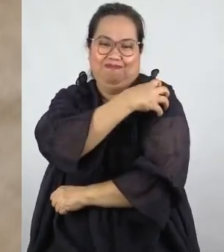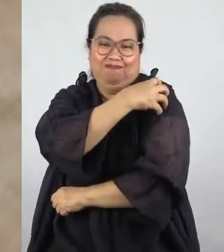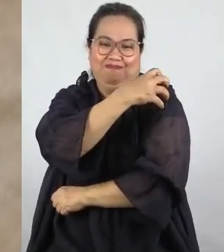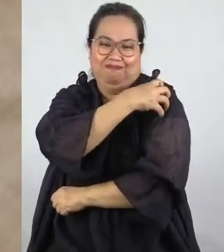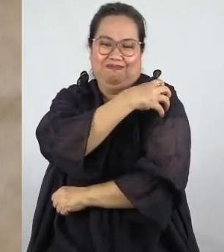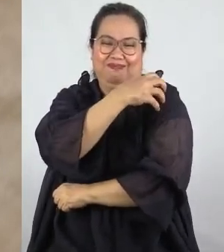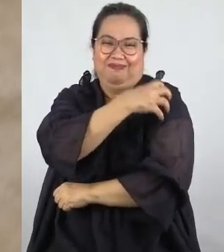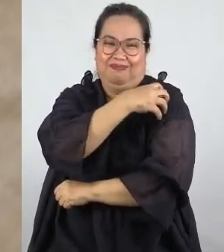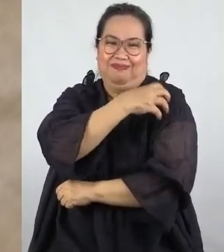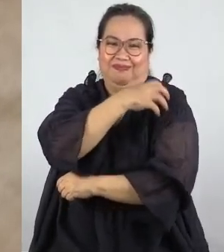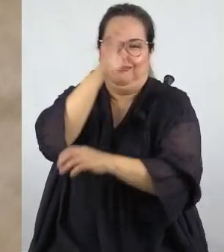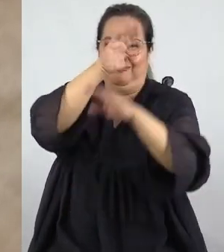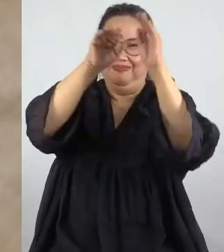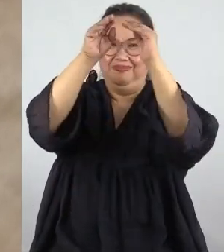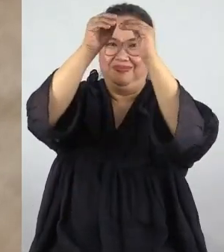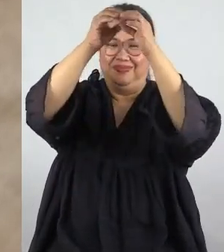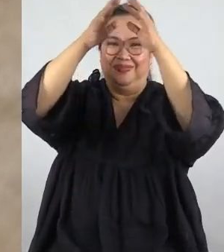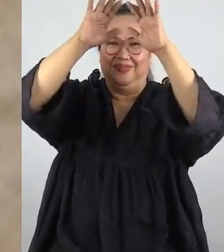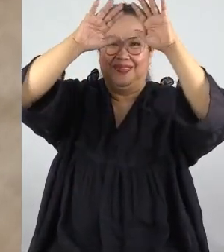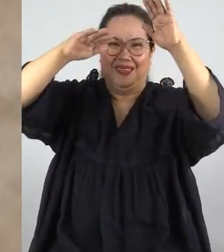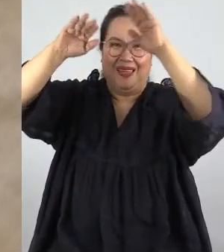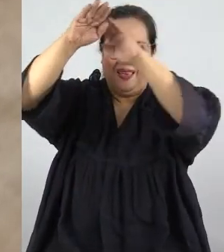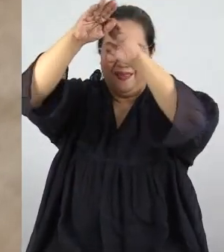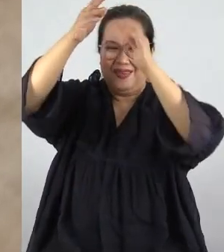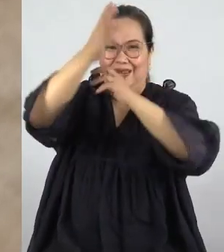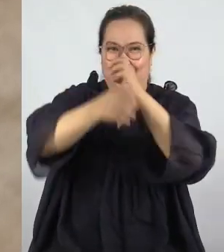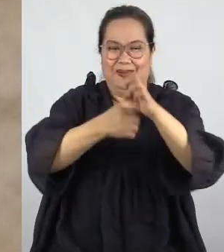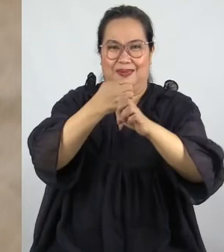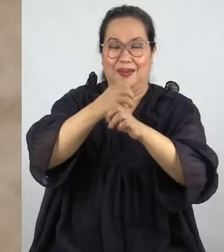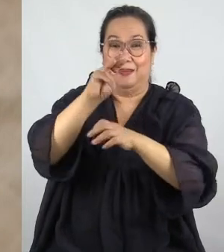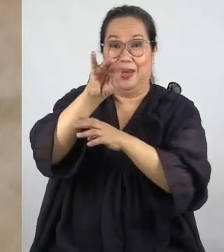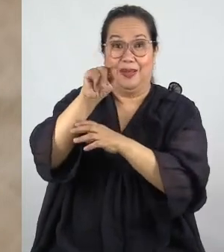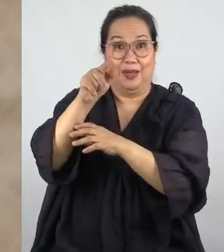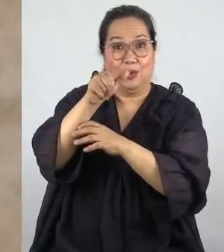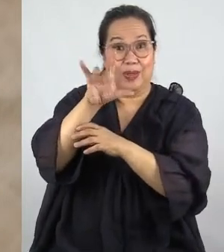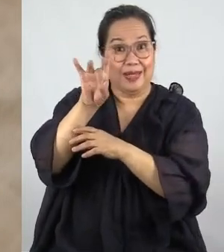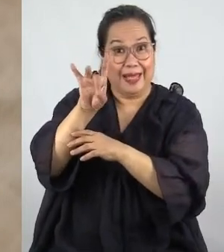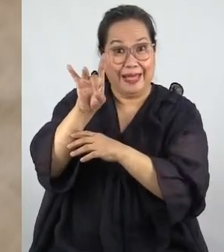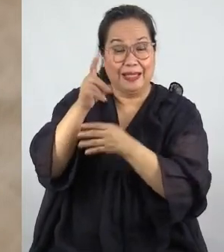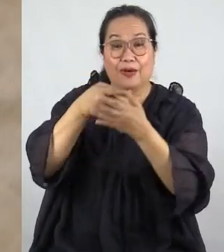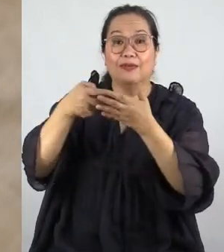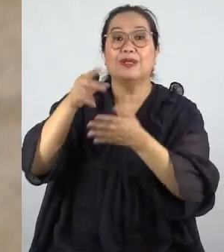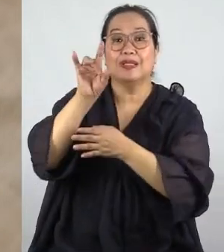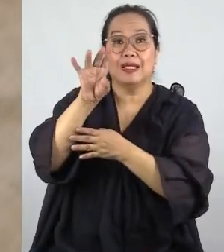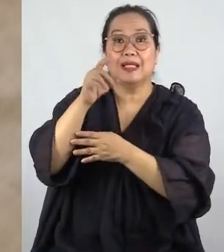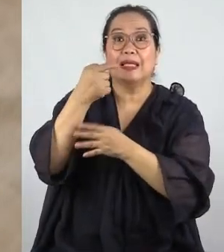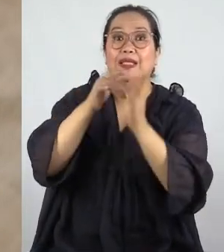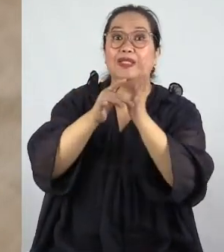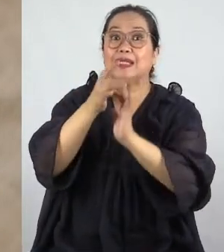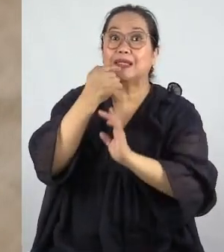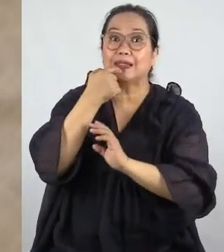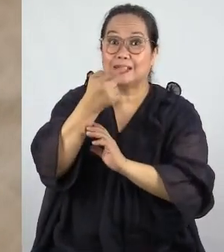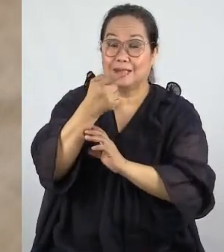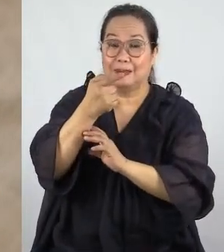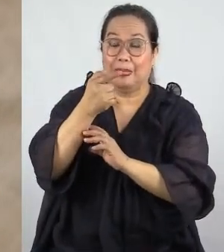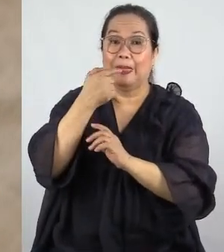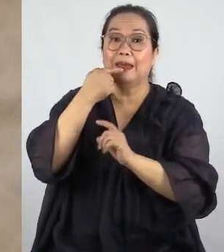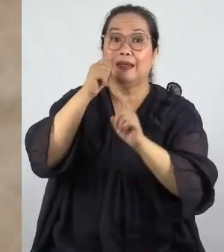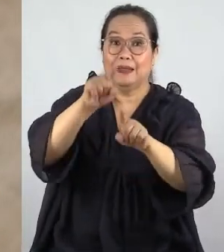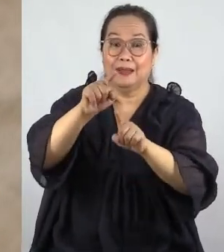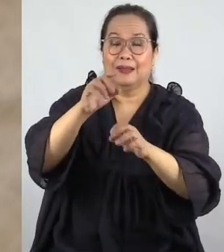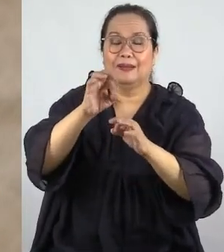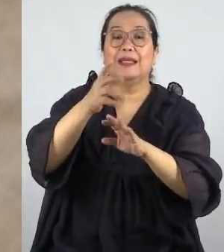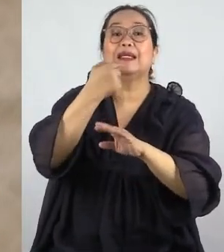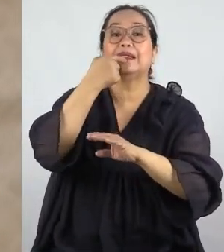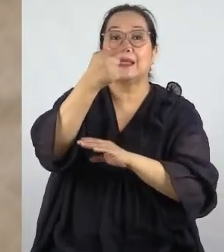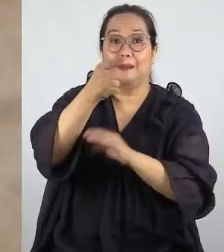kapamahalaan sa langit at sa lupa. Matthew 28:18. Ang sabi ni Jesus, bago niya binigay yung Great Commission, sabi